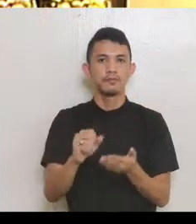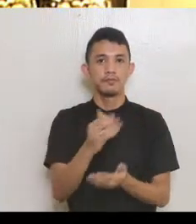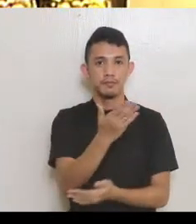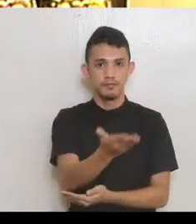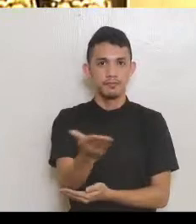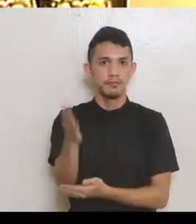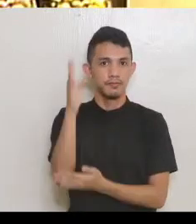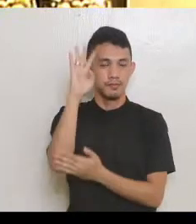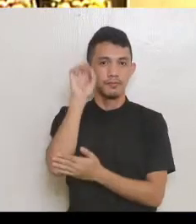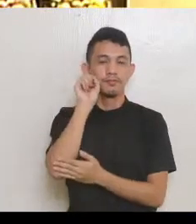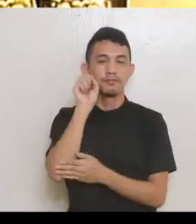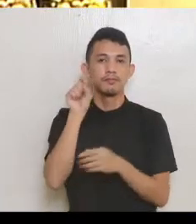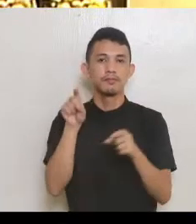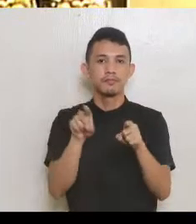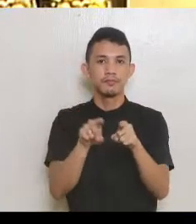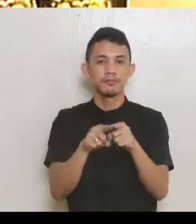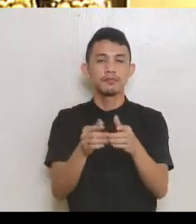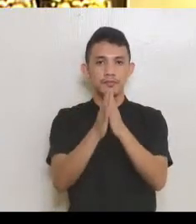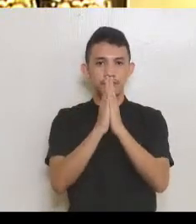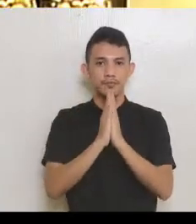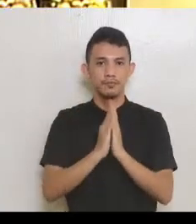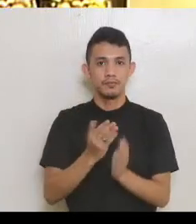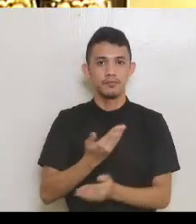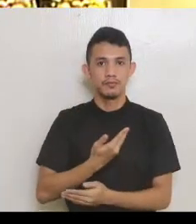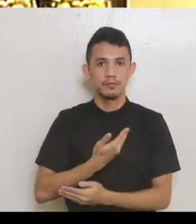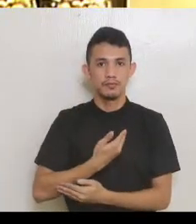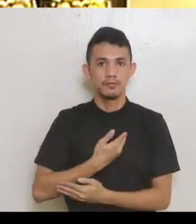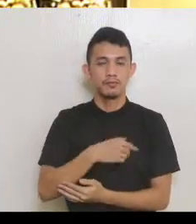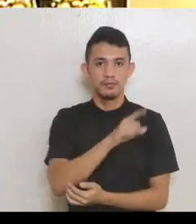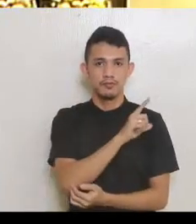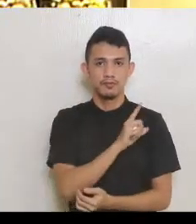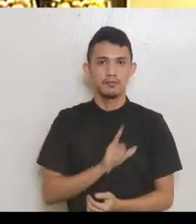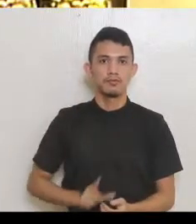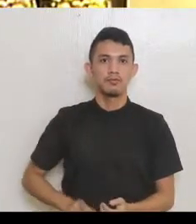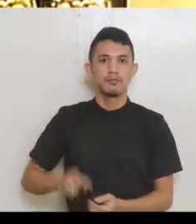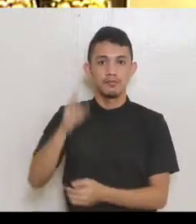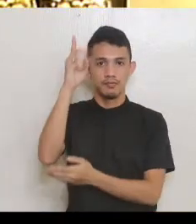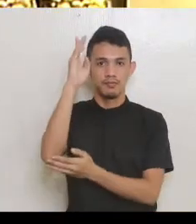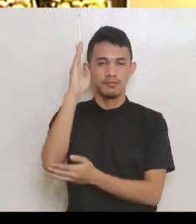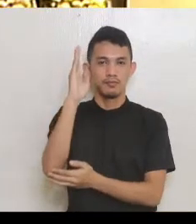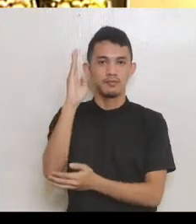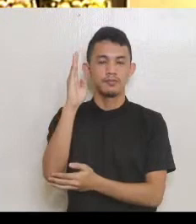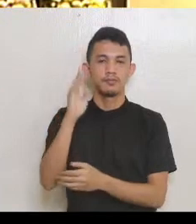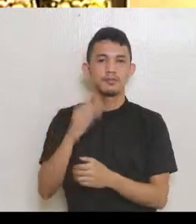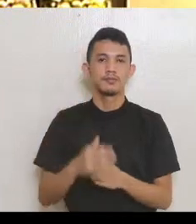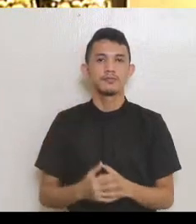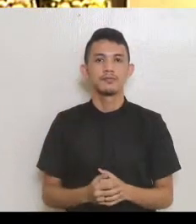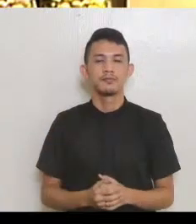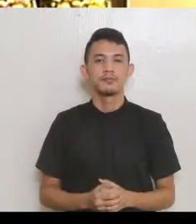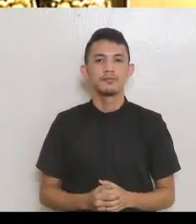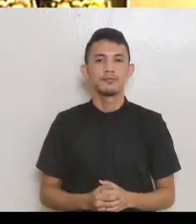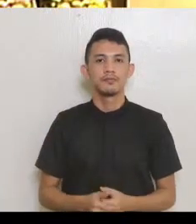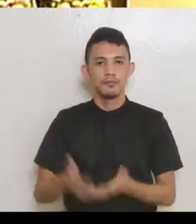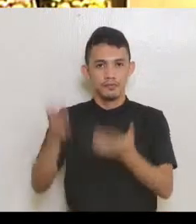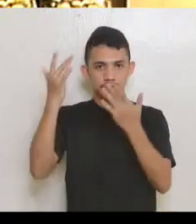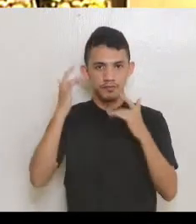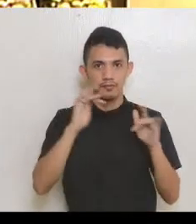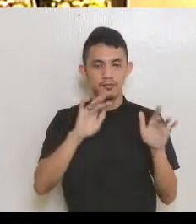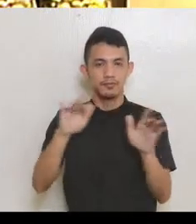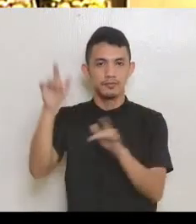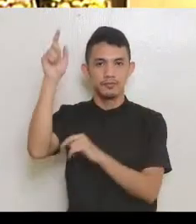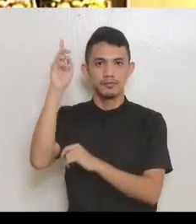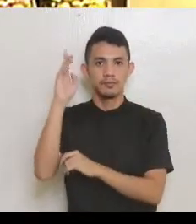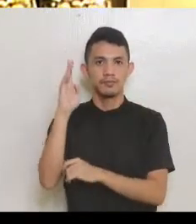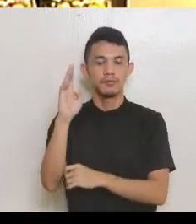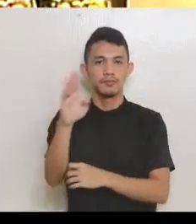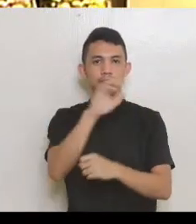igsuon aron inyo akong iampo sa Ginoo nga atong Dios. Kaluy-an unta kita sa Dios